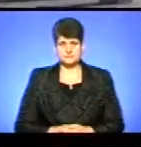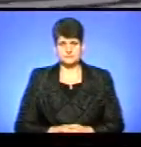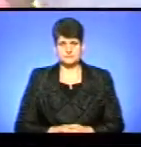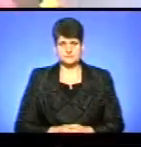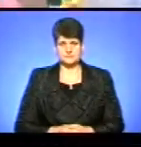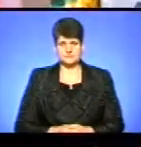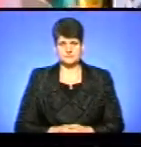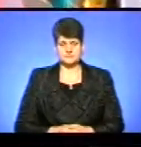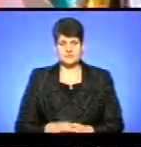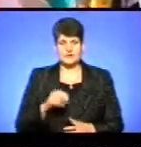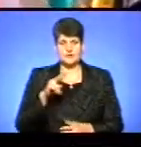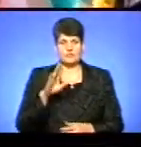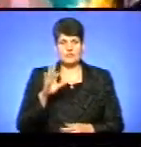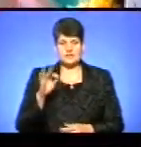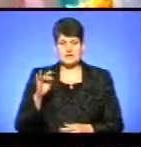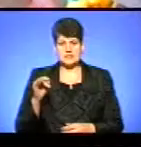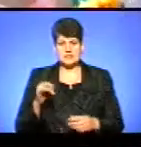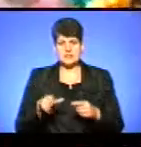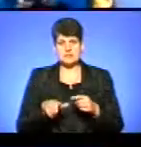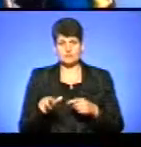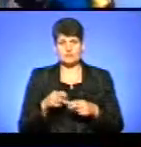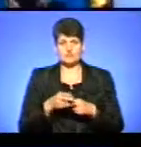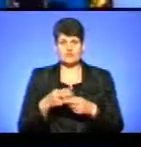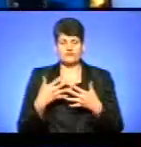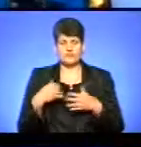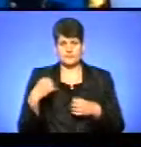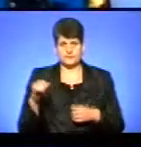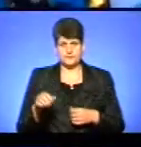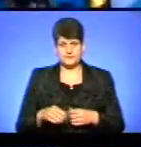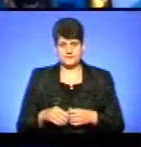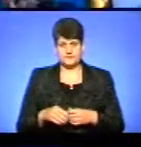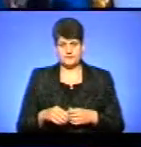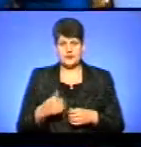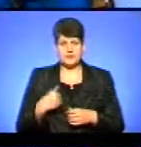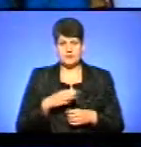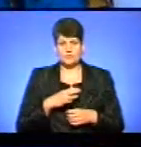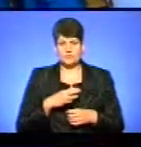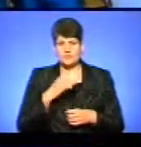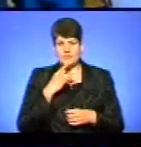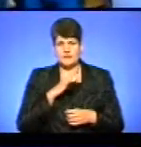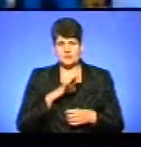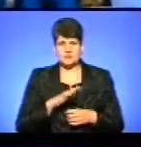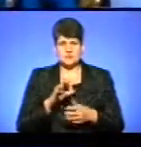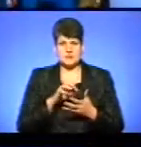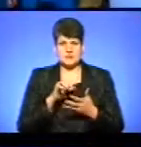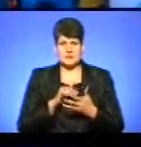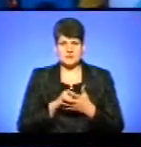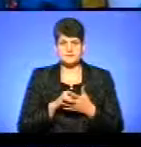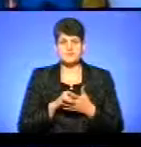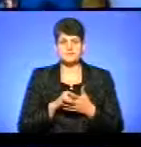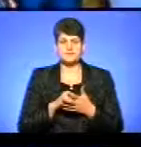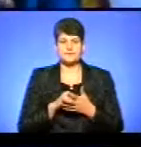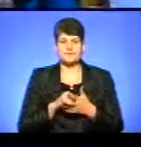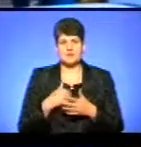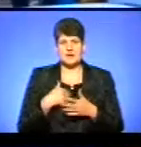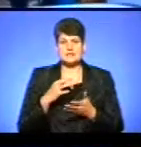Леон Воскресенський «Смугу перешкод» вже подолав. Мені було не важко займатися, ну, проходити це все, бо